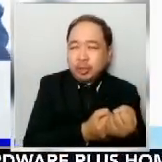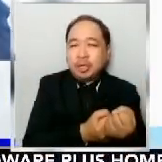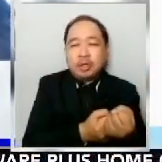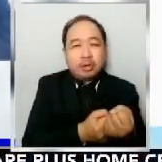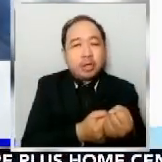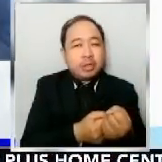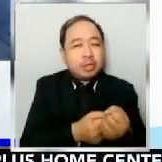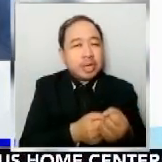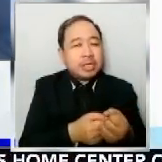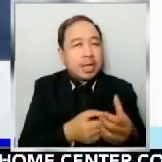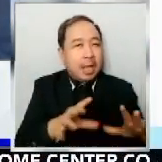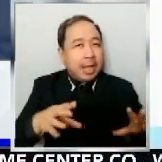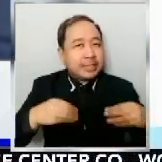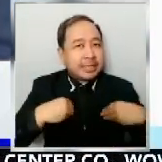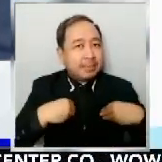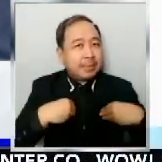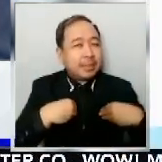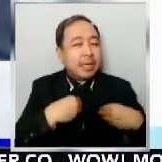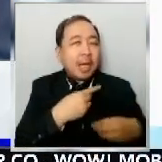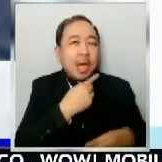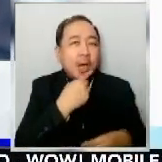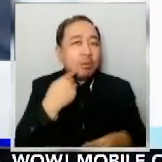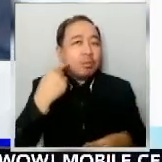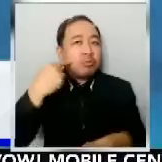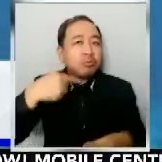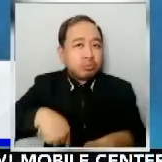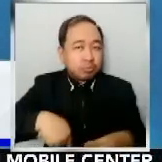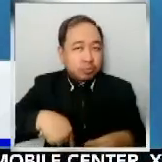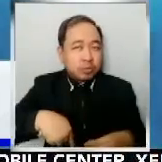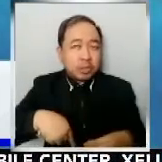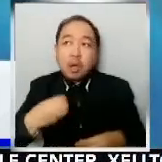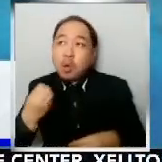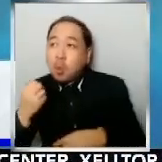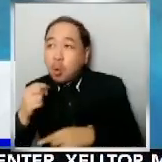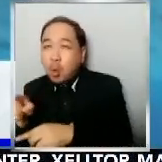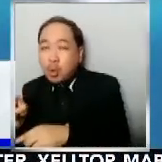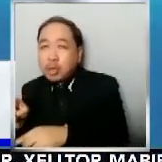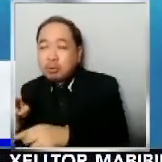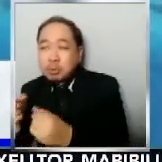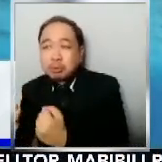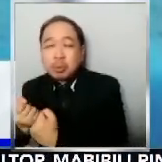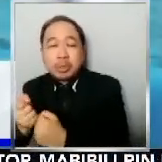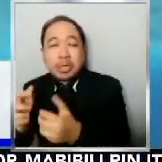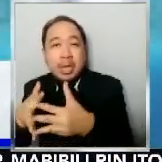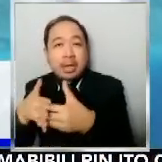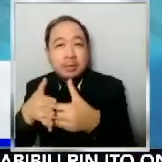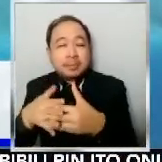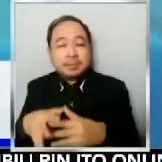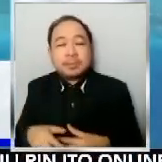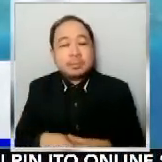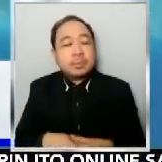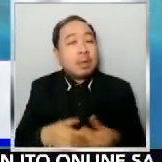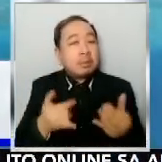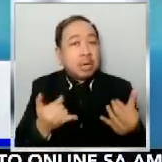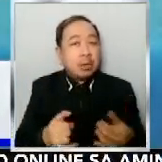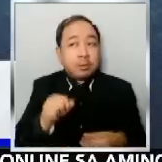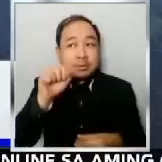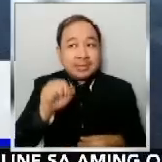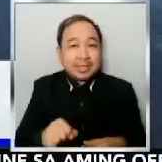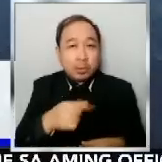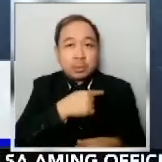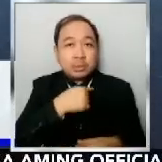sa impluwensya ng Soviet Union o Amerika. Ngayon, sa South China Sea, walang binanggit na bansa ang